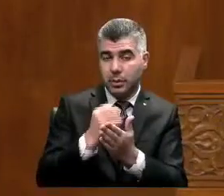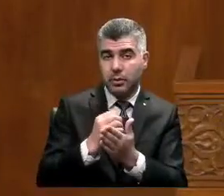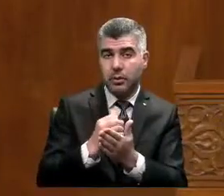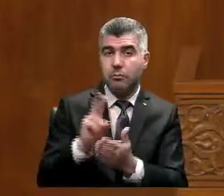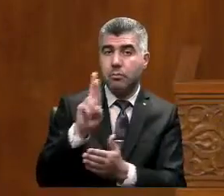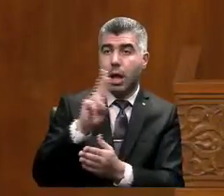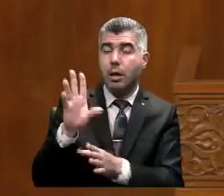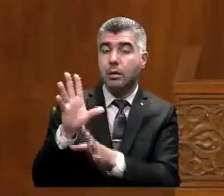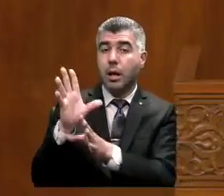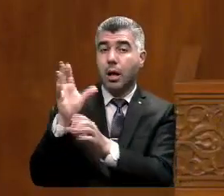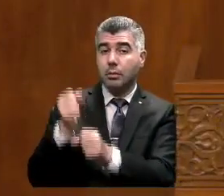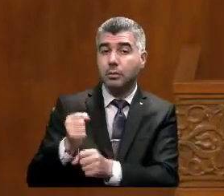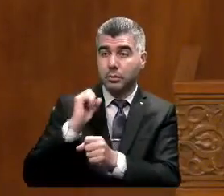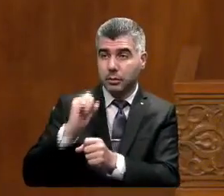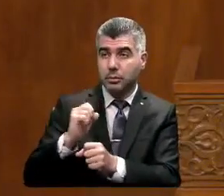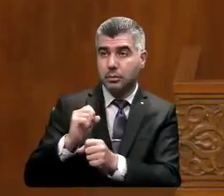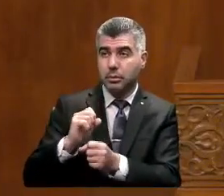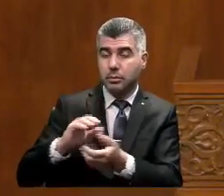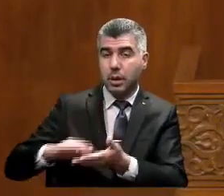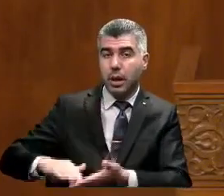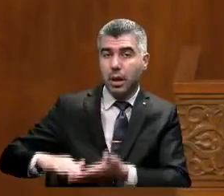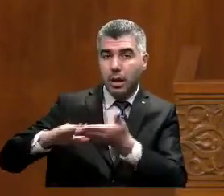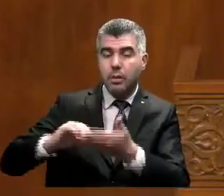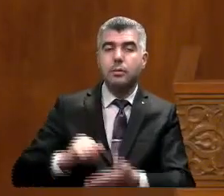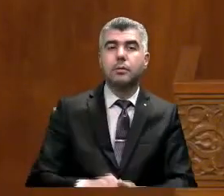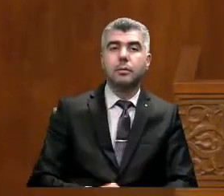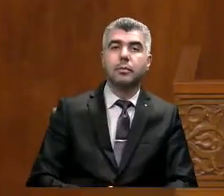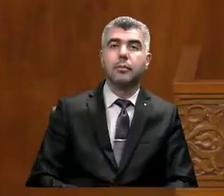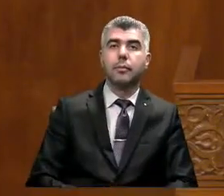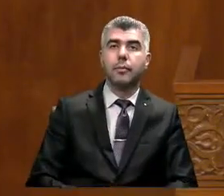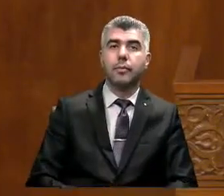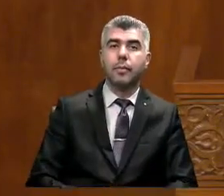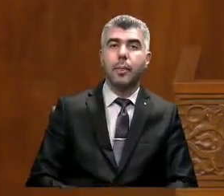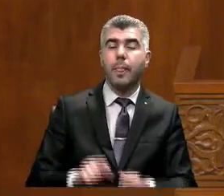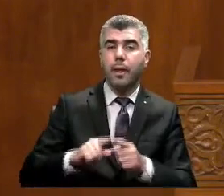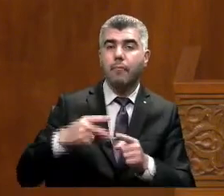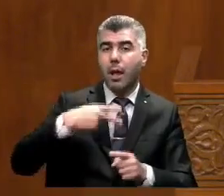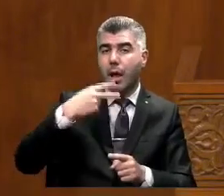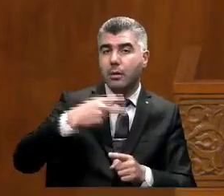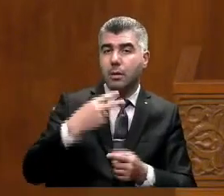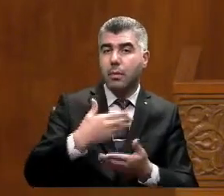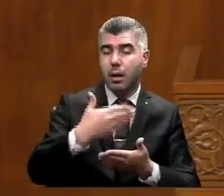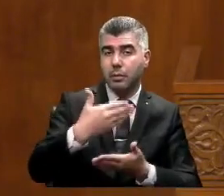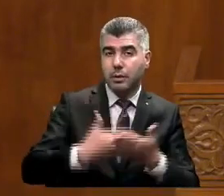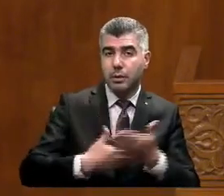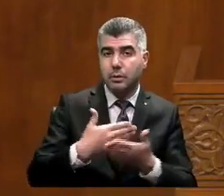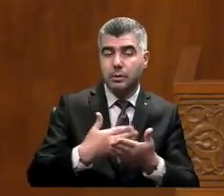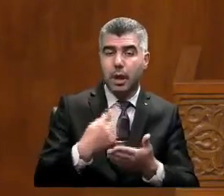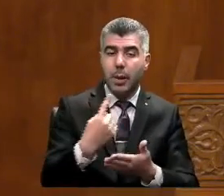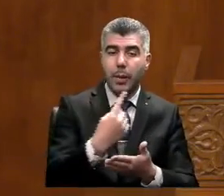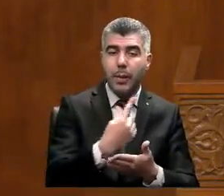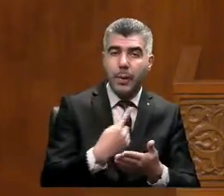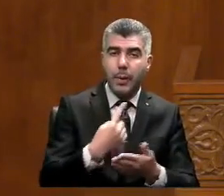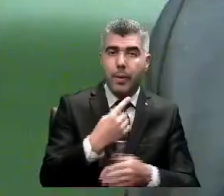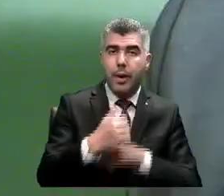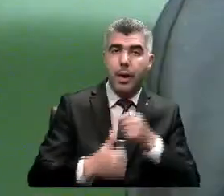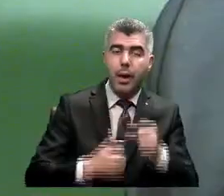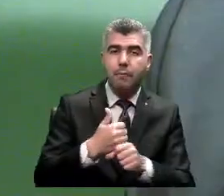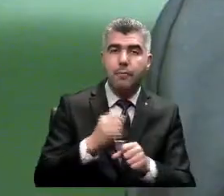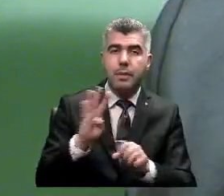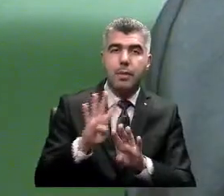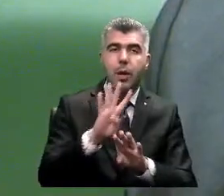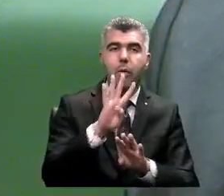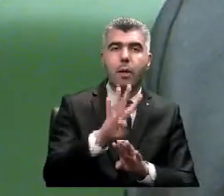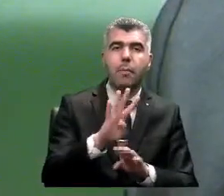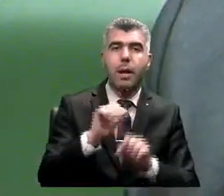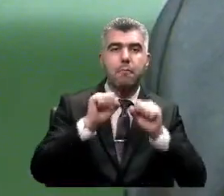للتوجيهات الساميه لصاحب الجلاله الملك محمد السادس نصره الله في خطابه بمناسبة الذكرى 48